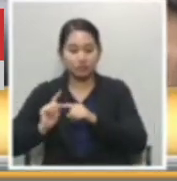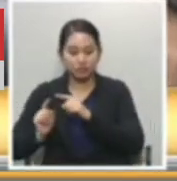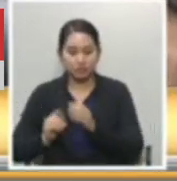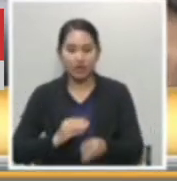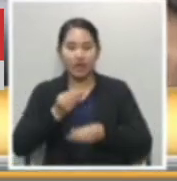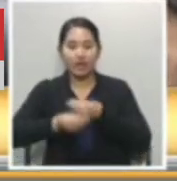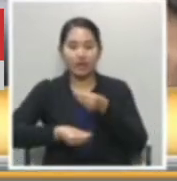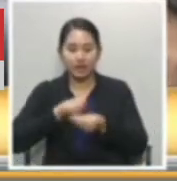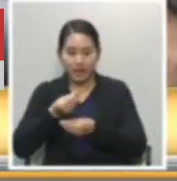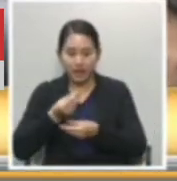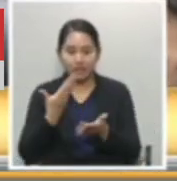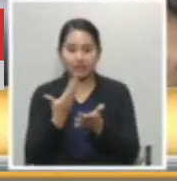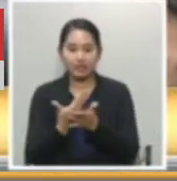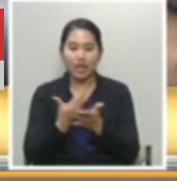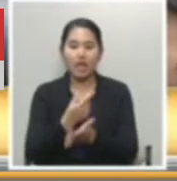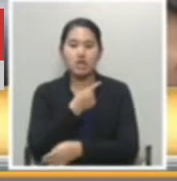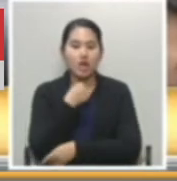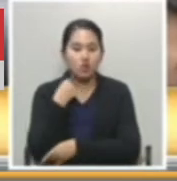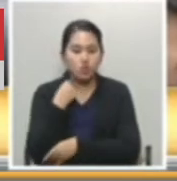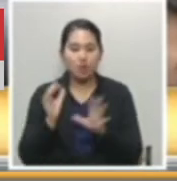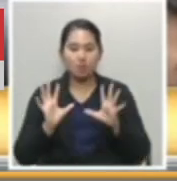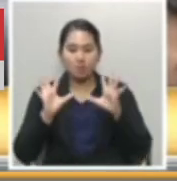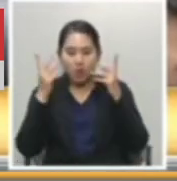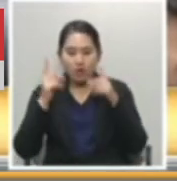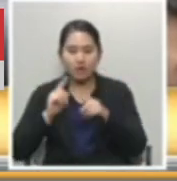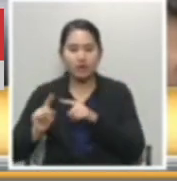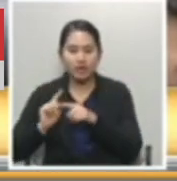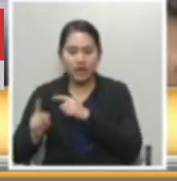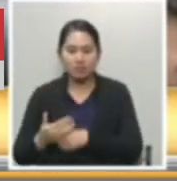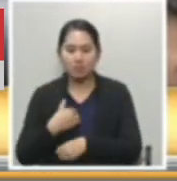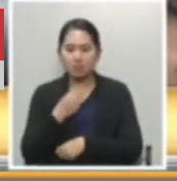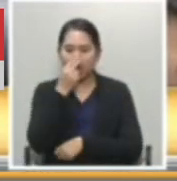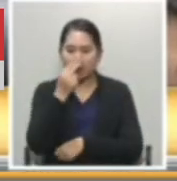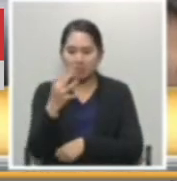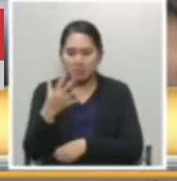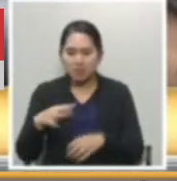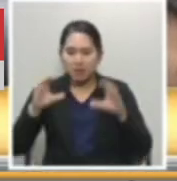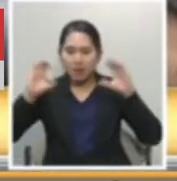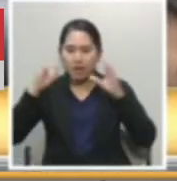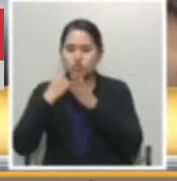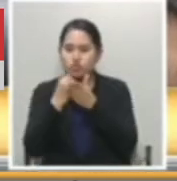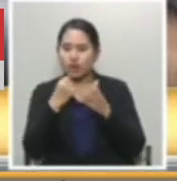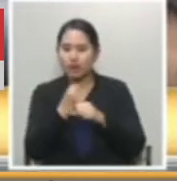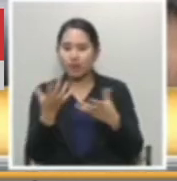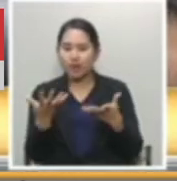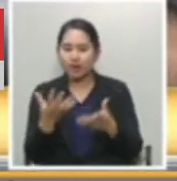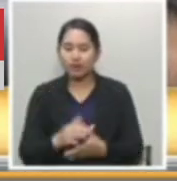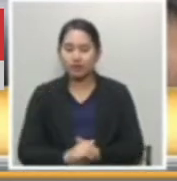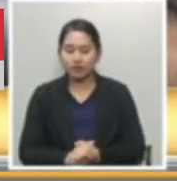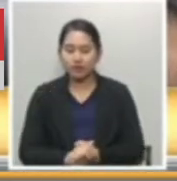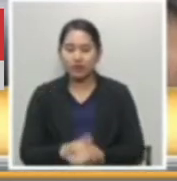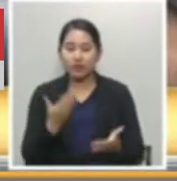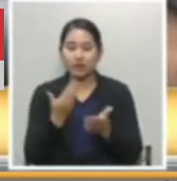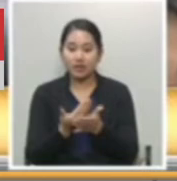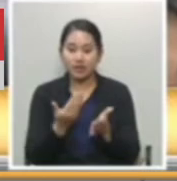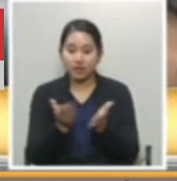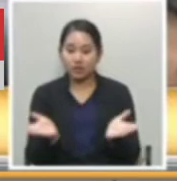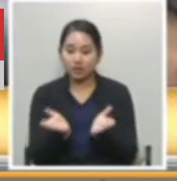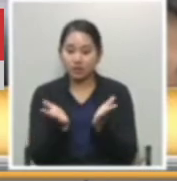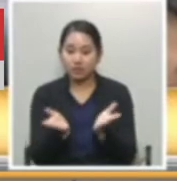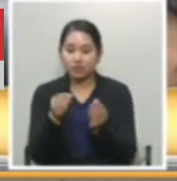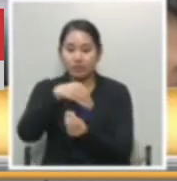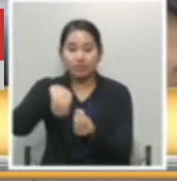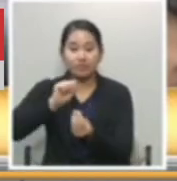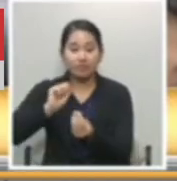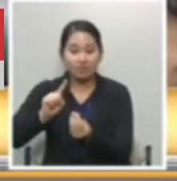ดเนื้อหมดตัวเนี่ยผมไม่เห็นรัฐบาลมีมาตรการอะไรไปช่วยเหลือนะครับ เงินที่กระตุ้นเศรษฐกิจพอ